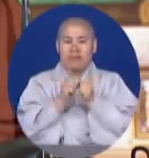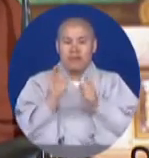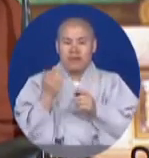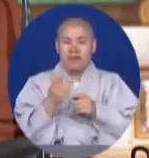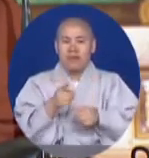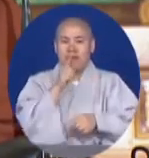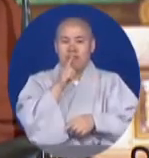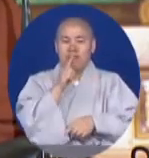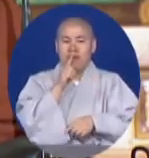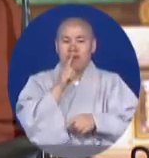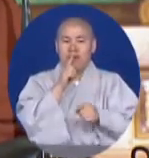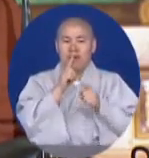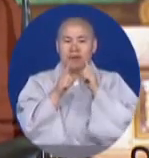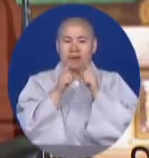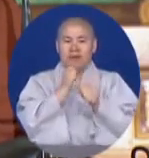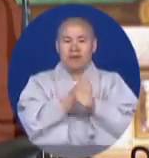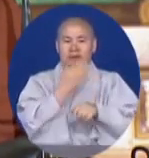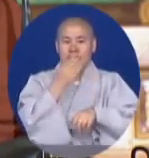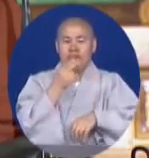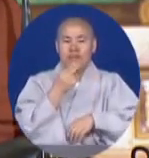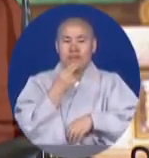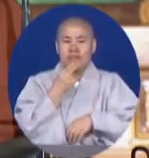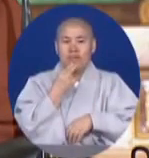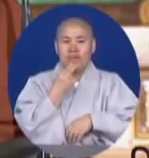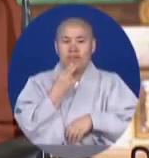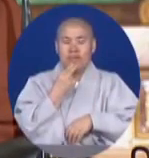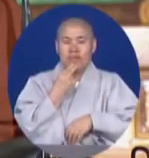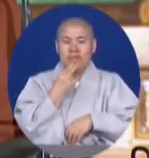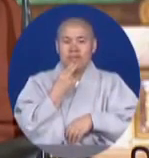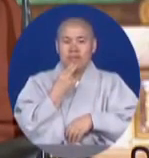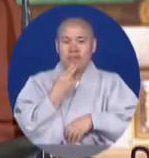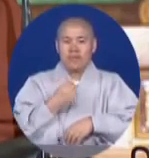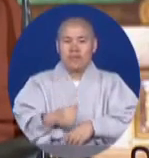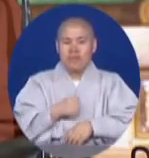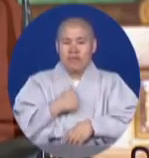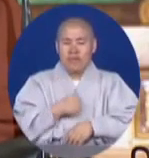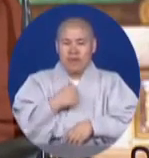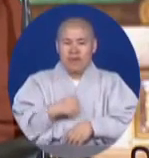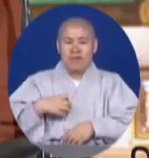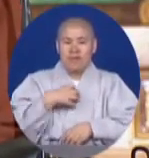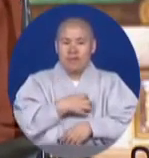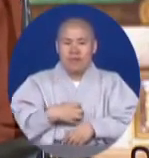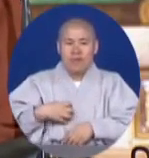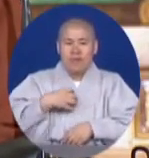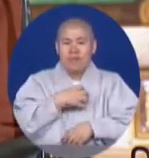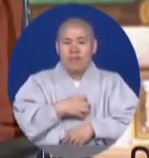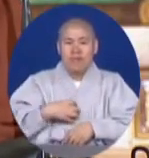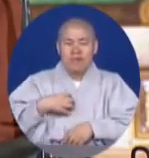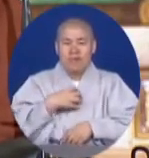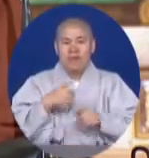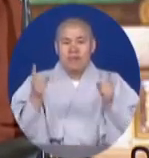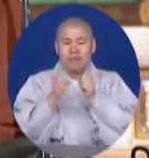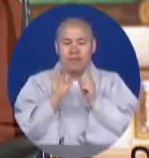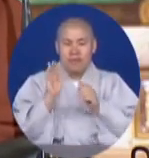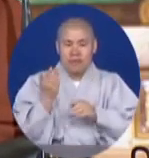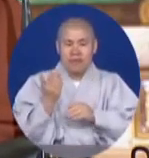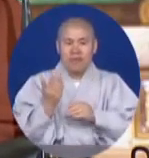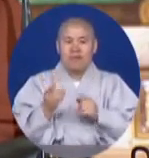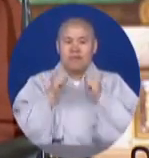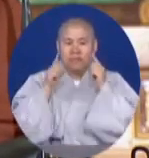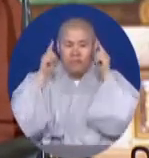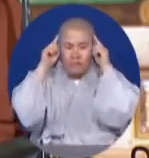말할 수 없는 그 부딪히고 괴로운 거, 이게 핍박입니다. 지옥은